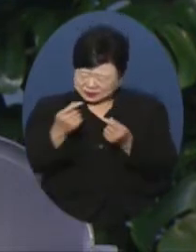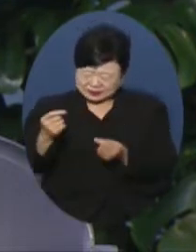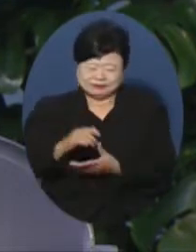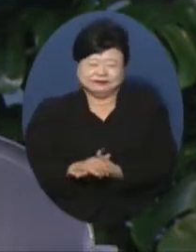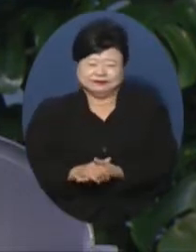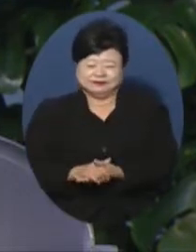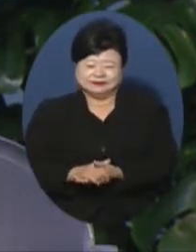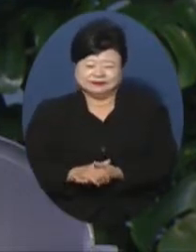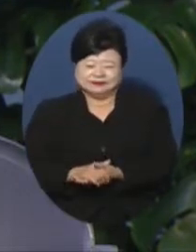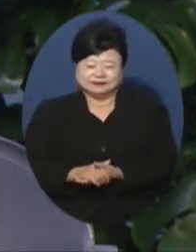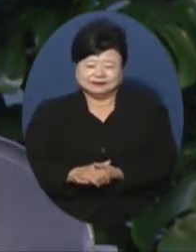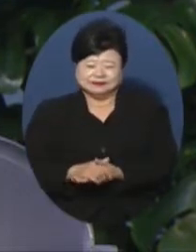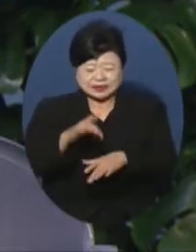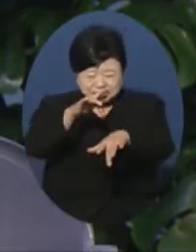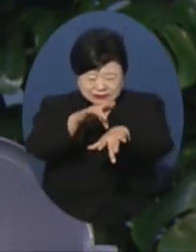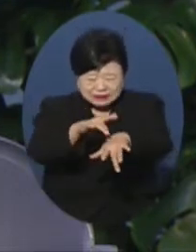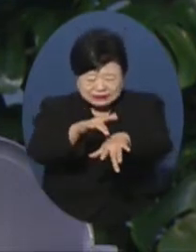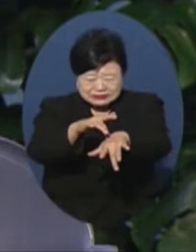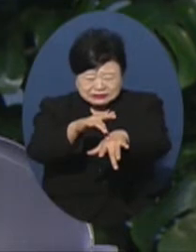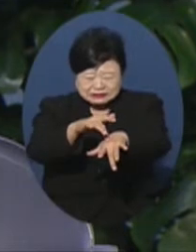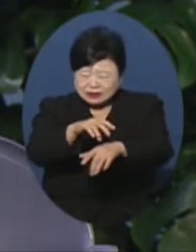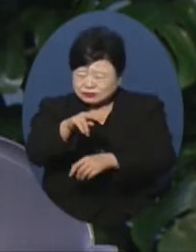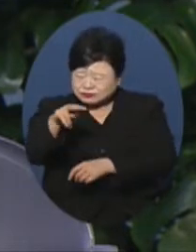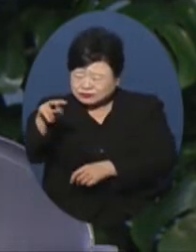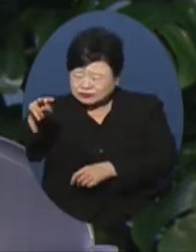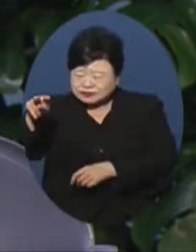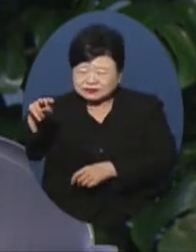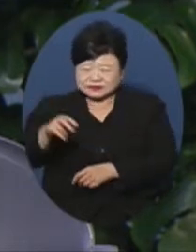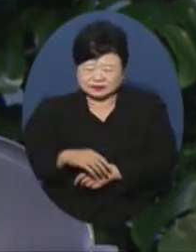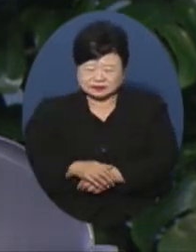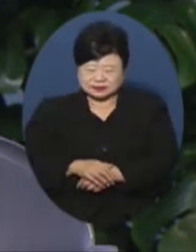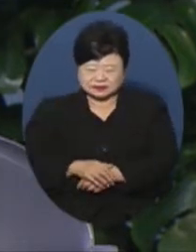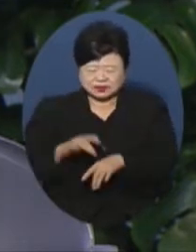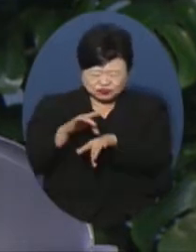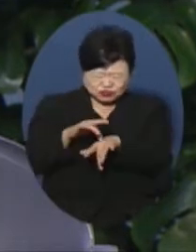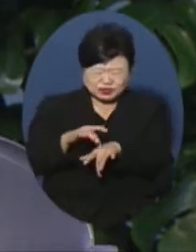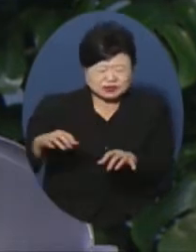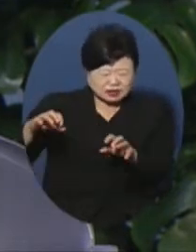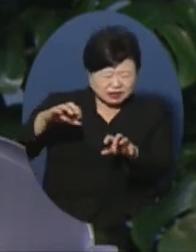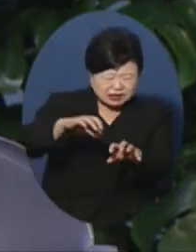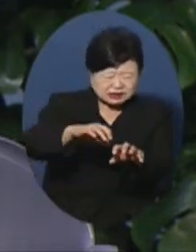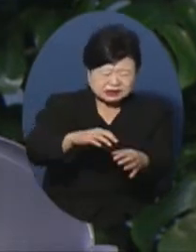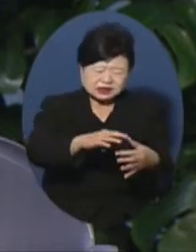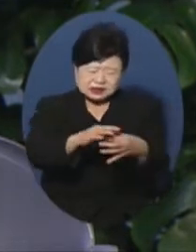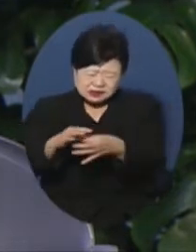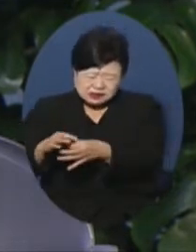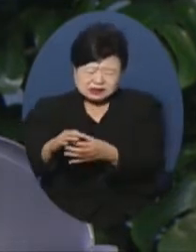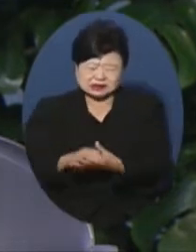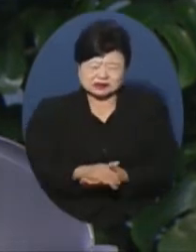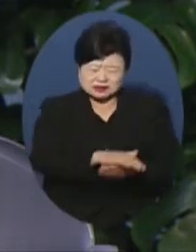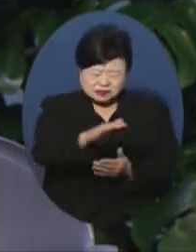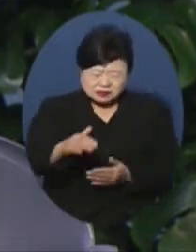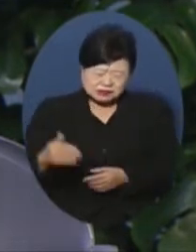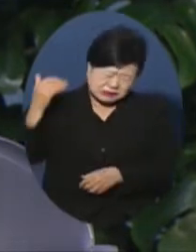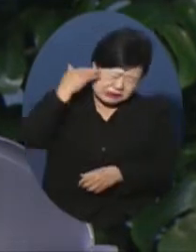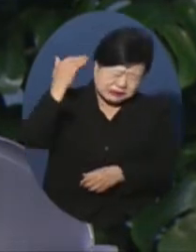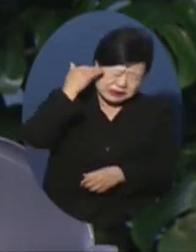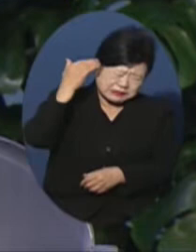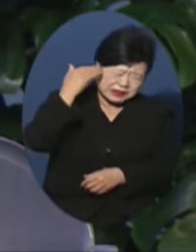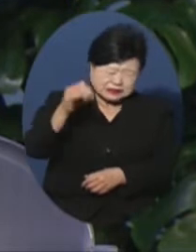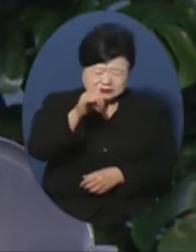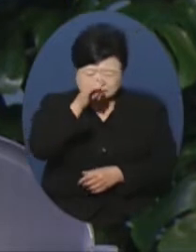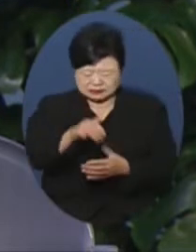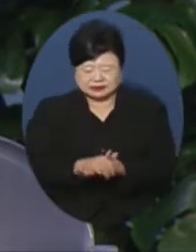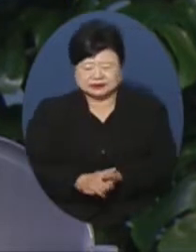있습니다. 마귀가 그의 부하들인 귀신들과 더불어 끊임없이 우리를